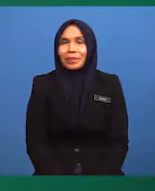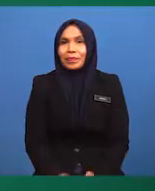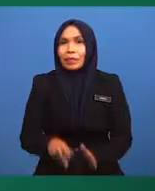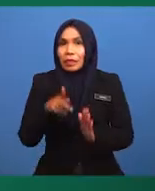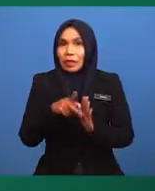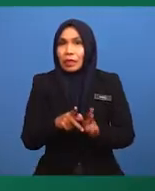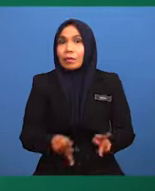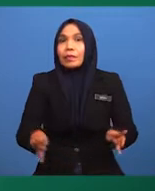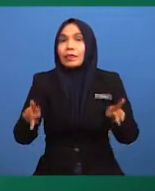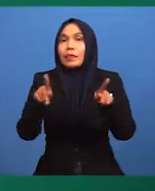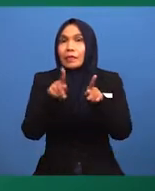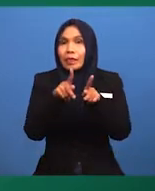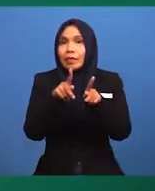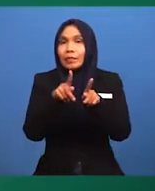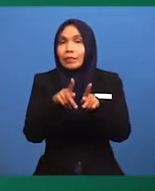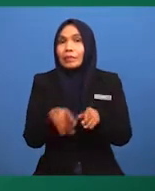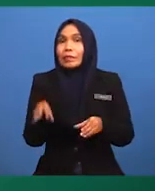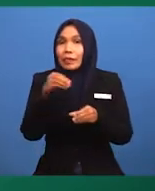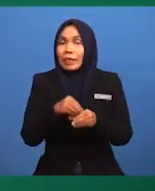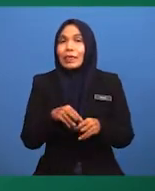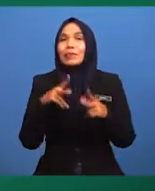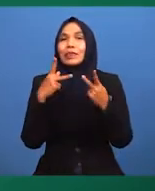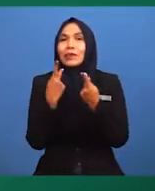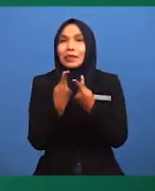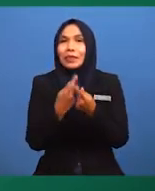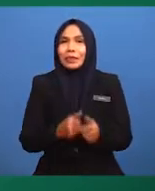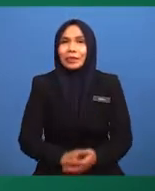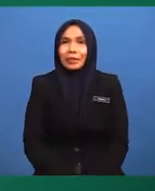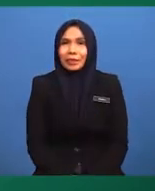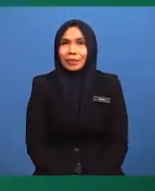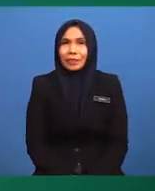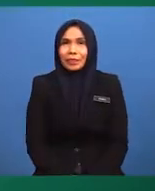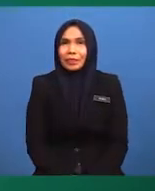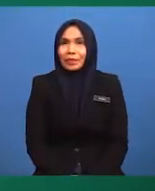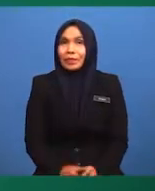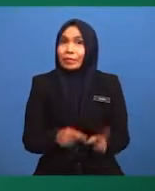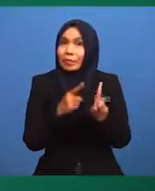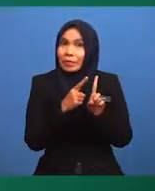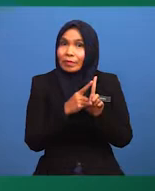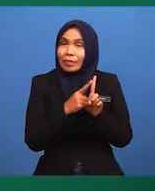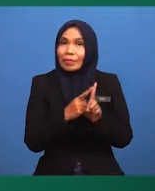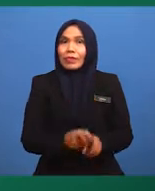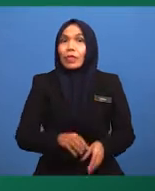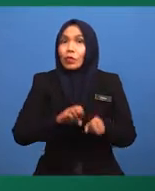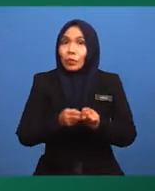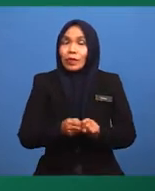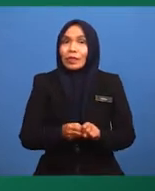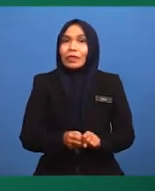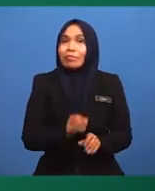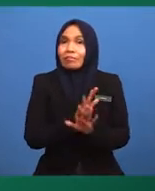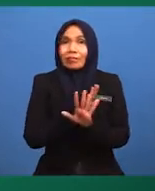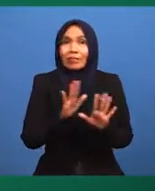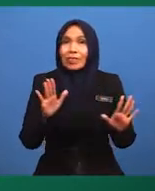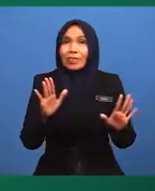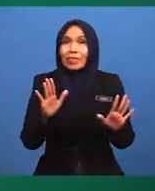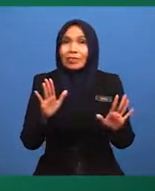ialah kepentingan berhemat tinggi dalam keluarga. Soalan pertama,